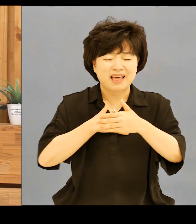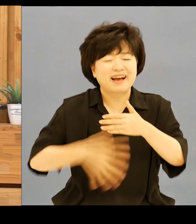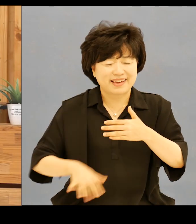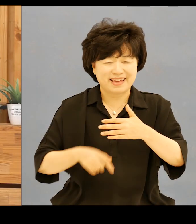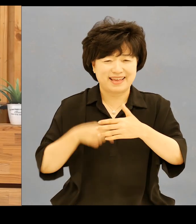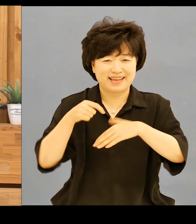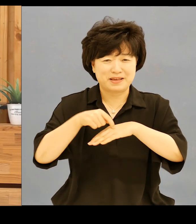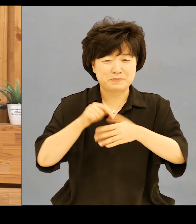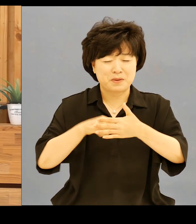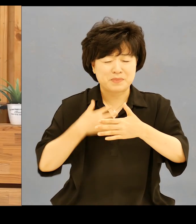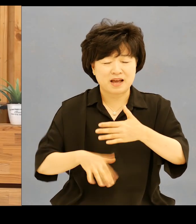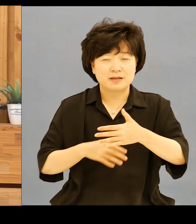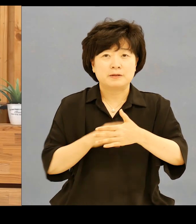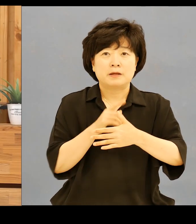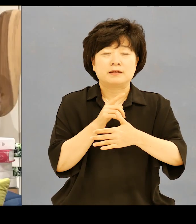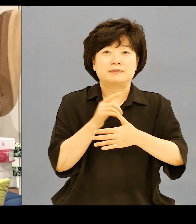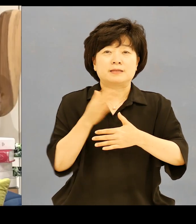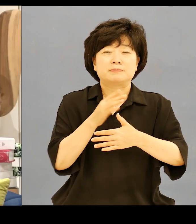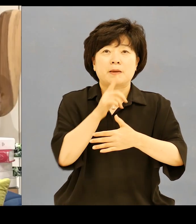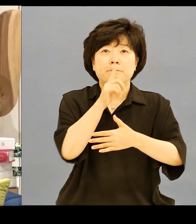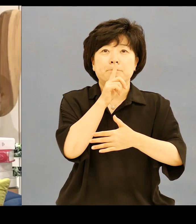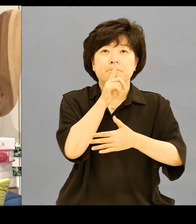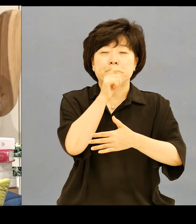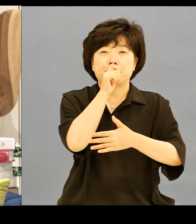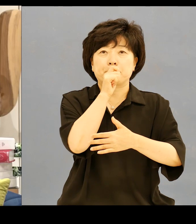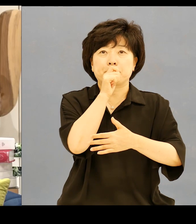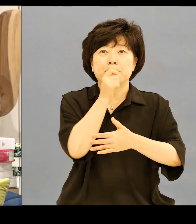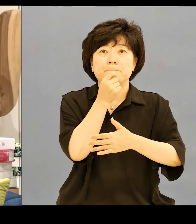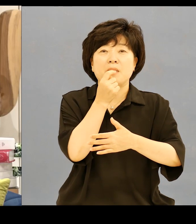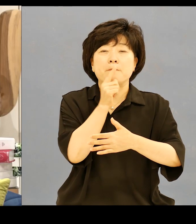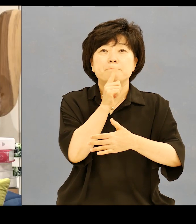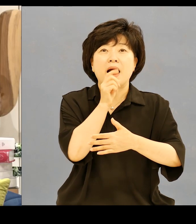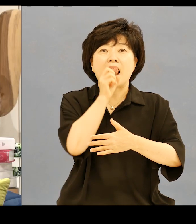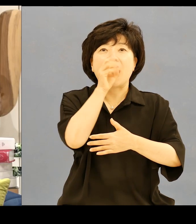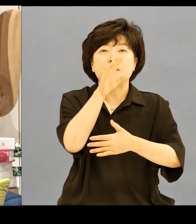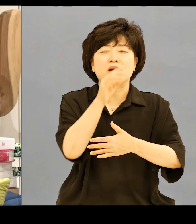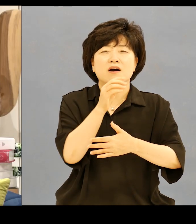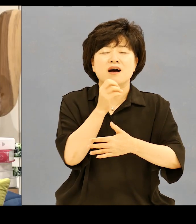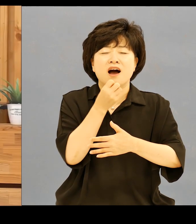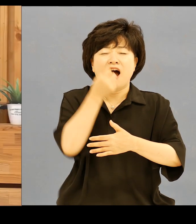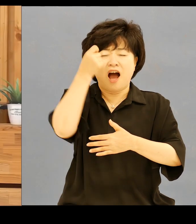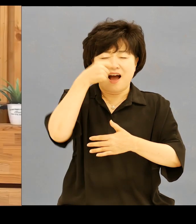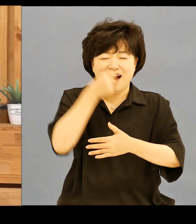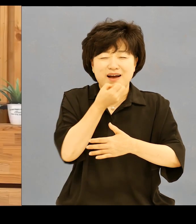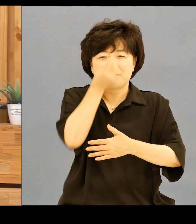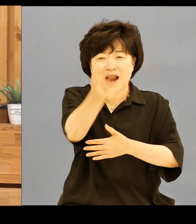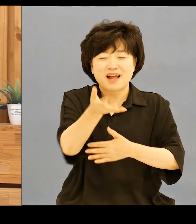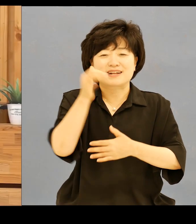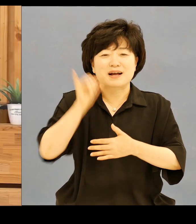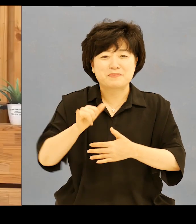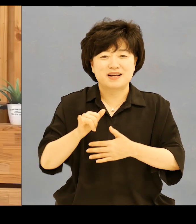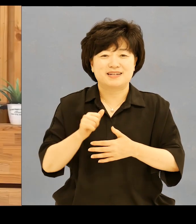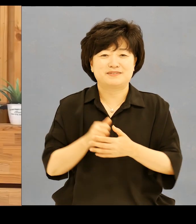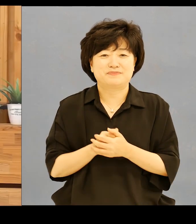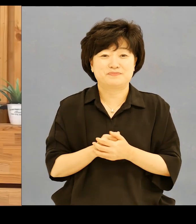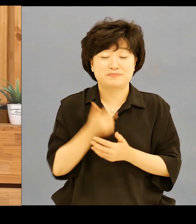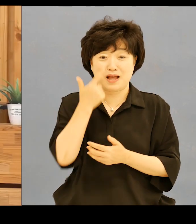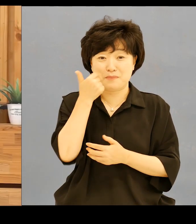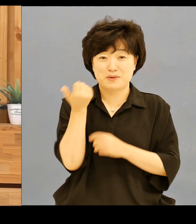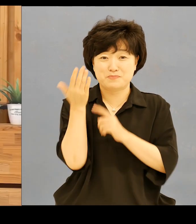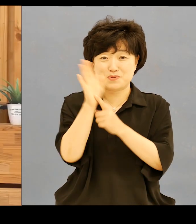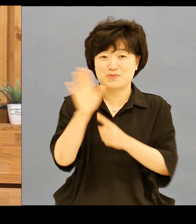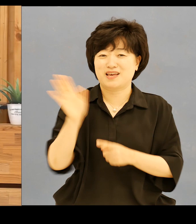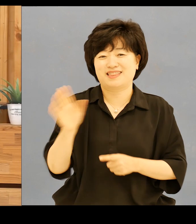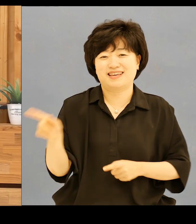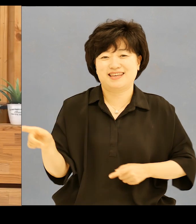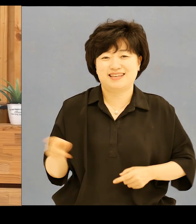약해요. 그래서 말을 안 하는 거예요. 말을 하면 터져 나올까 봐 안 하는 거예요. 그래서 표현을 별로 안